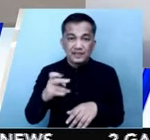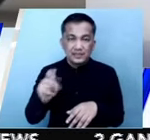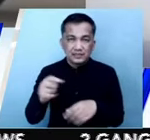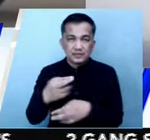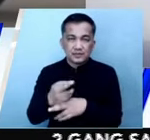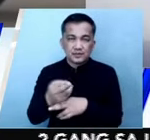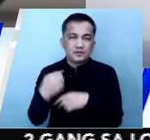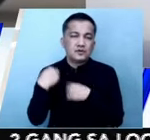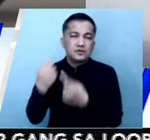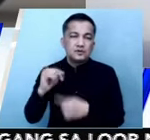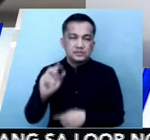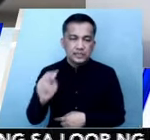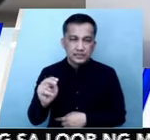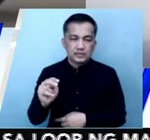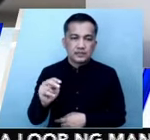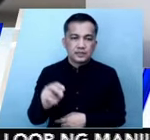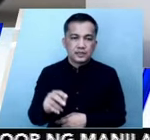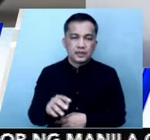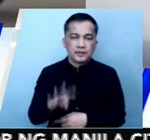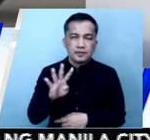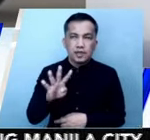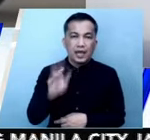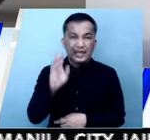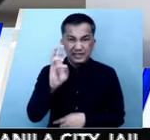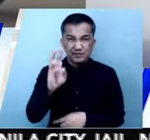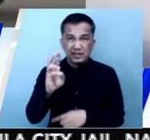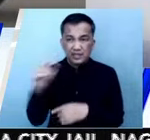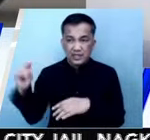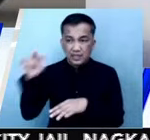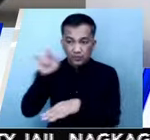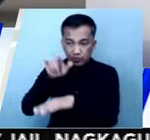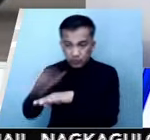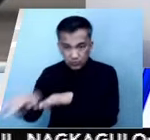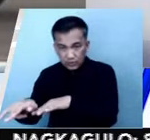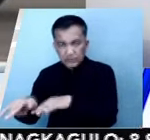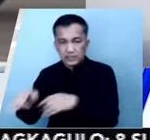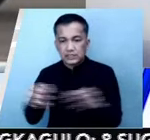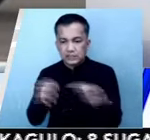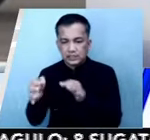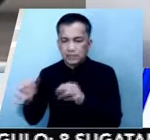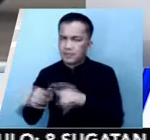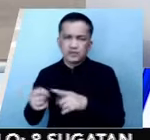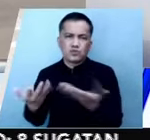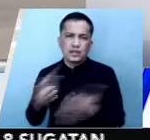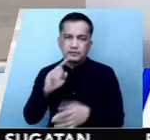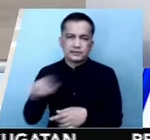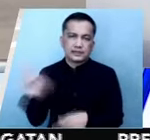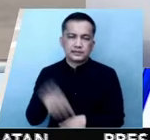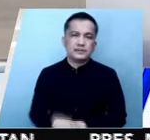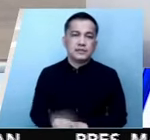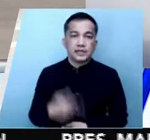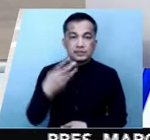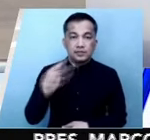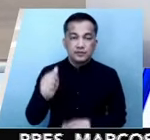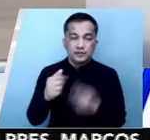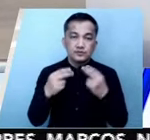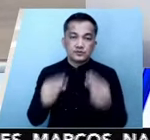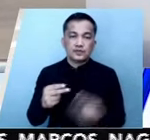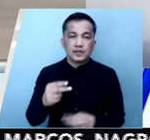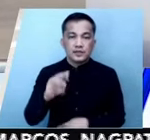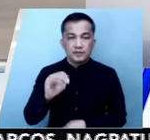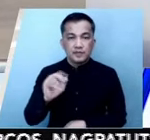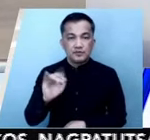Enero. 6 na inbound flights ang na-delay kaninang umaga. Wala namang na-cancelang flight. Para sa GMA Integrated News, Mav